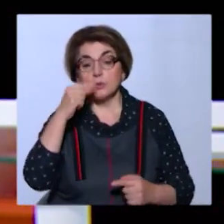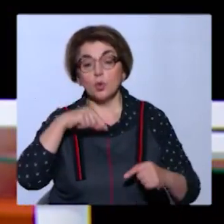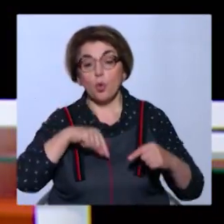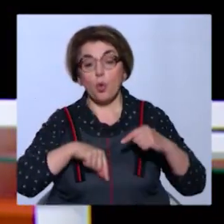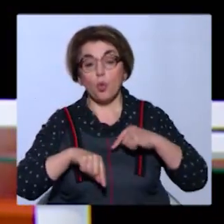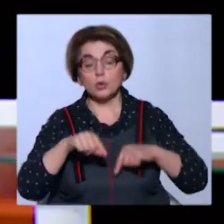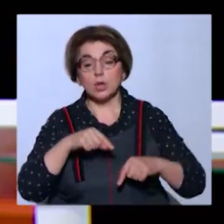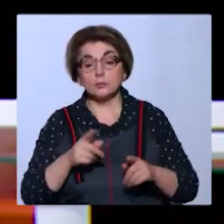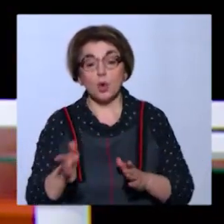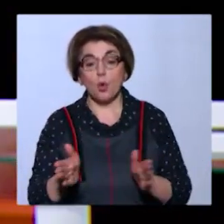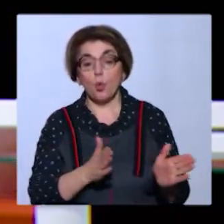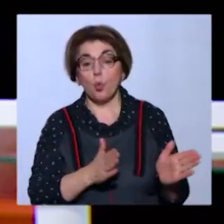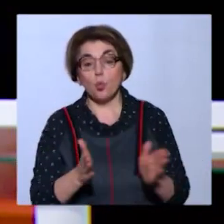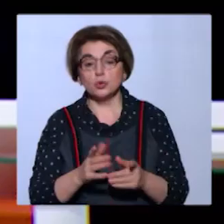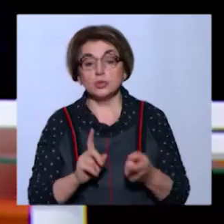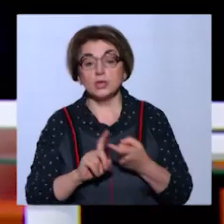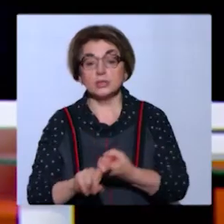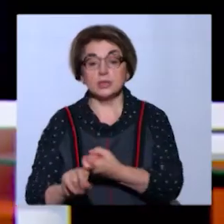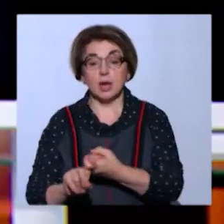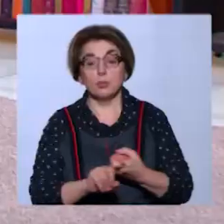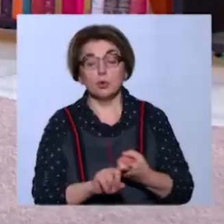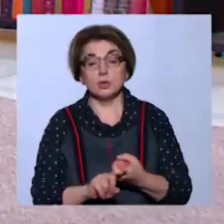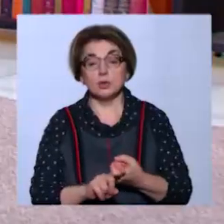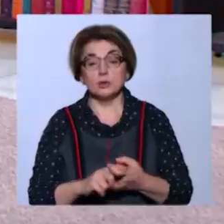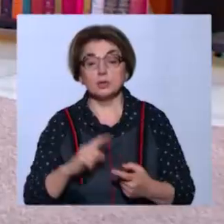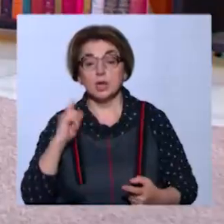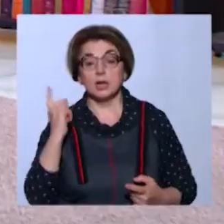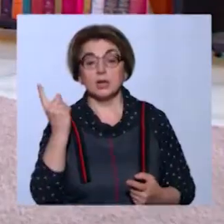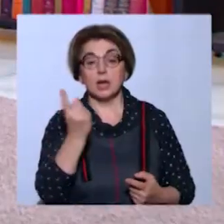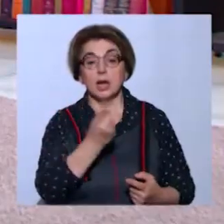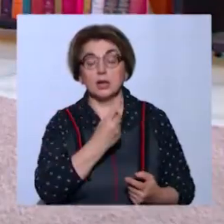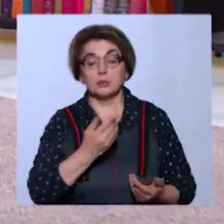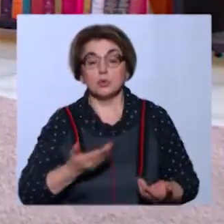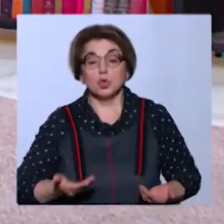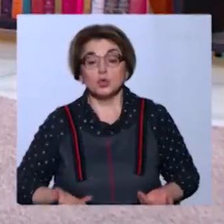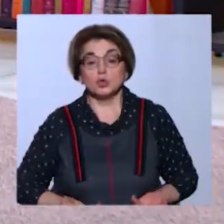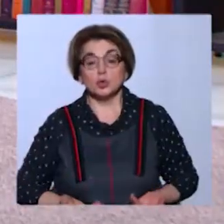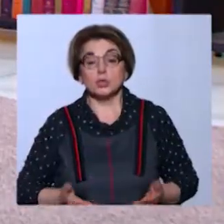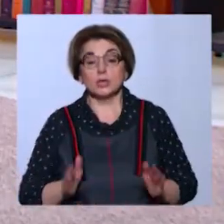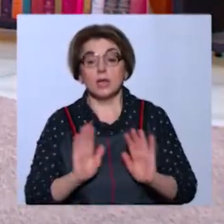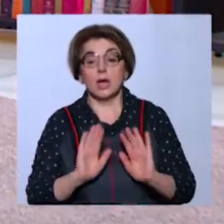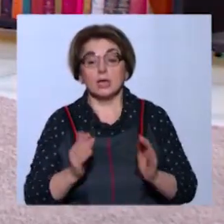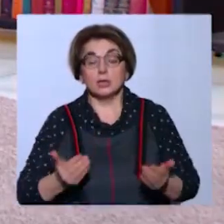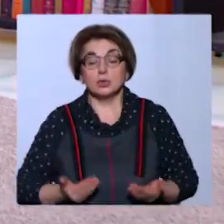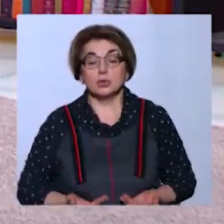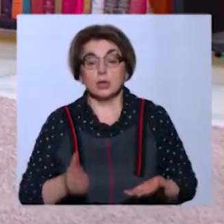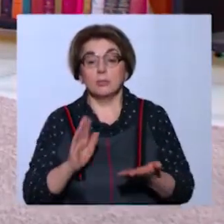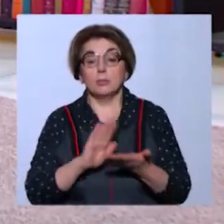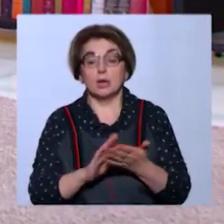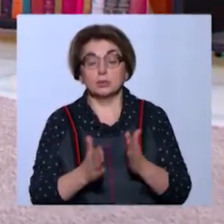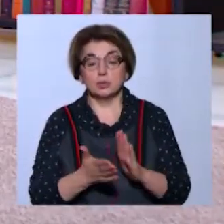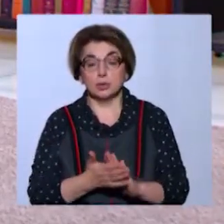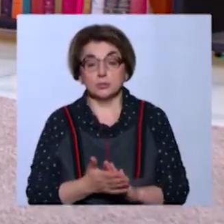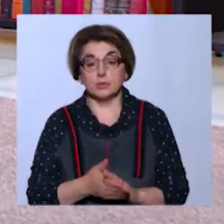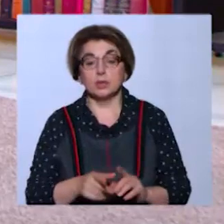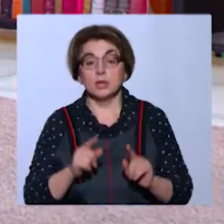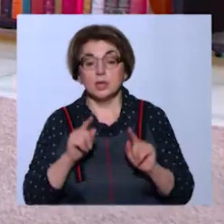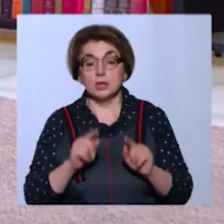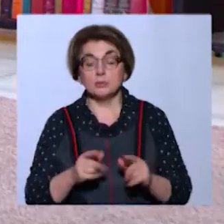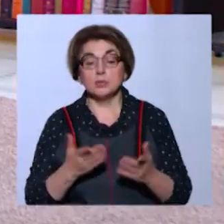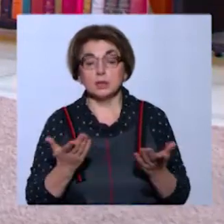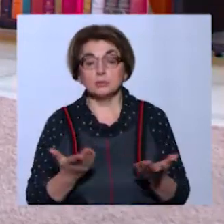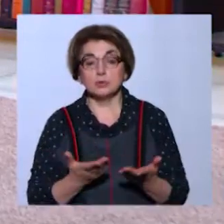ორგანიზმთა ურთიერთდამოკიდებულებას გარემოს ცოცხალ და არაცოცხალ ფაქტორებთან. იმისათვის,